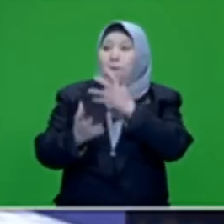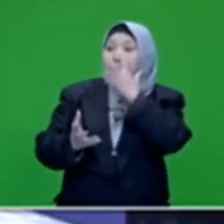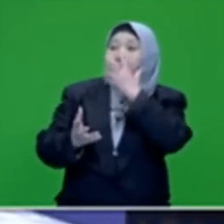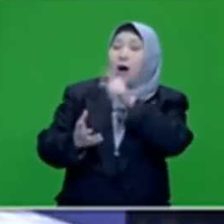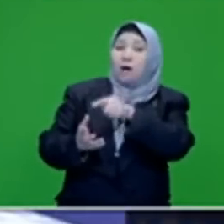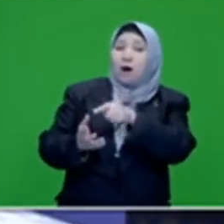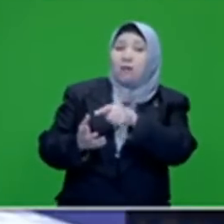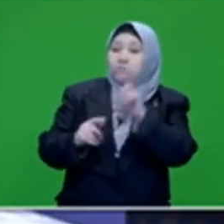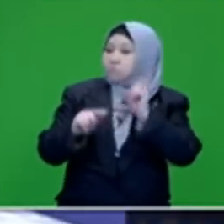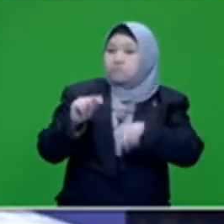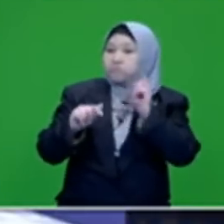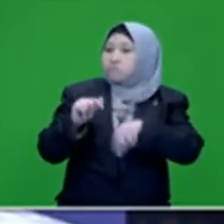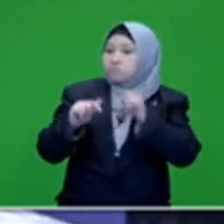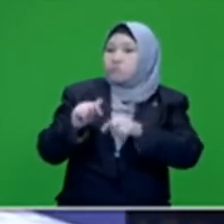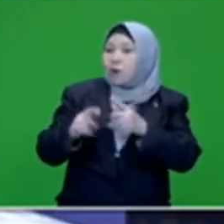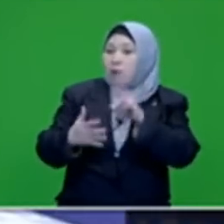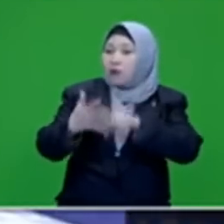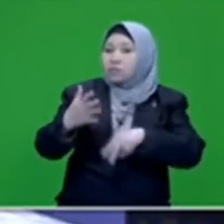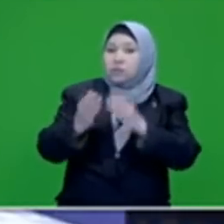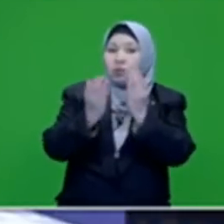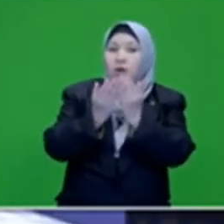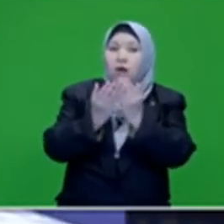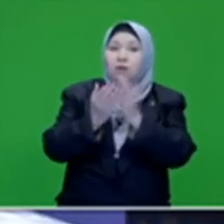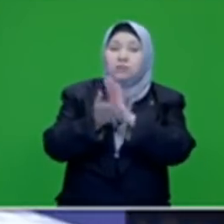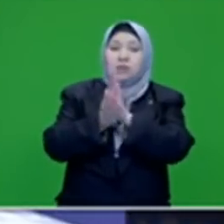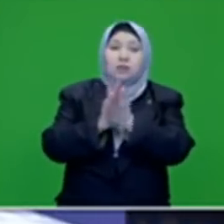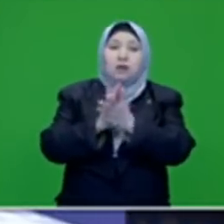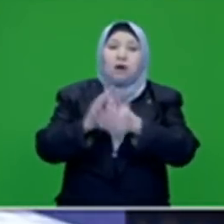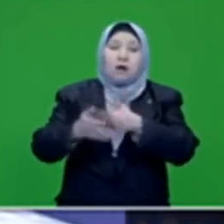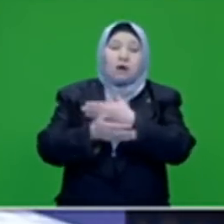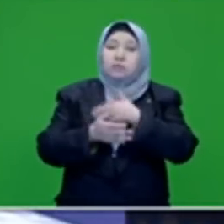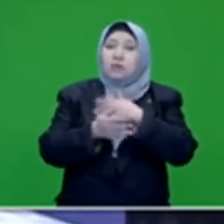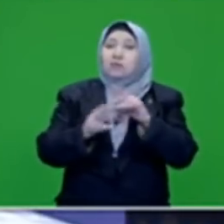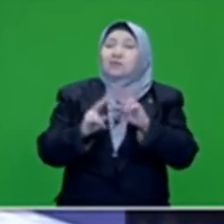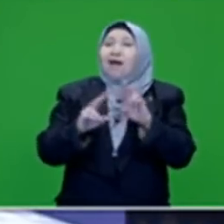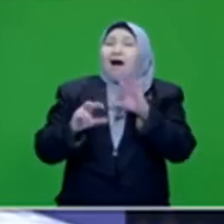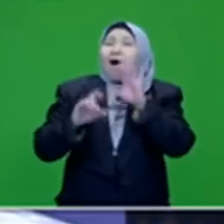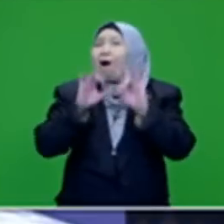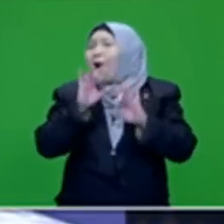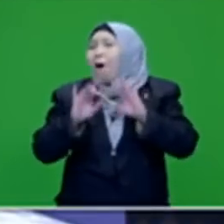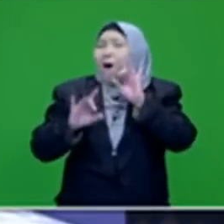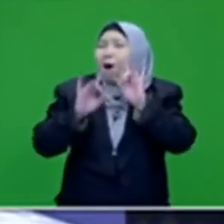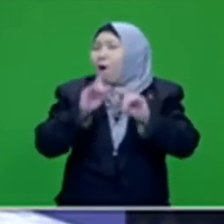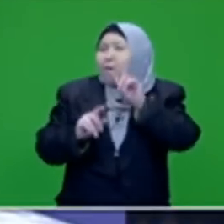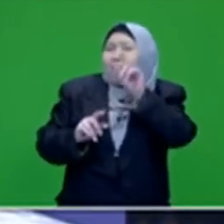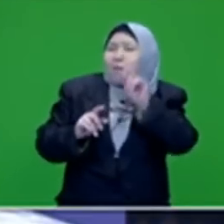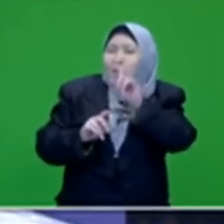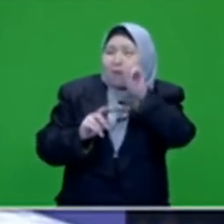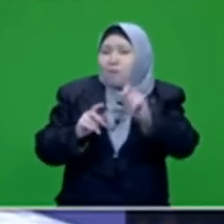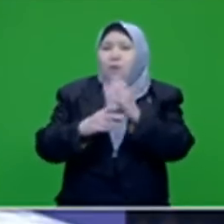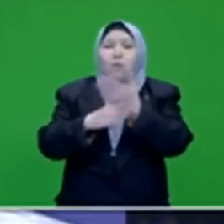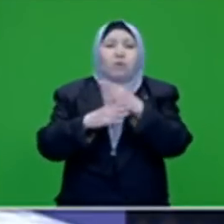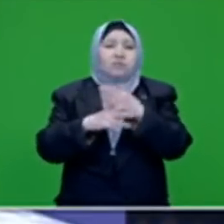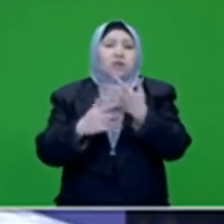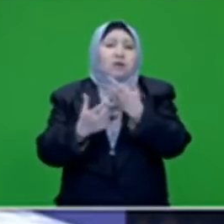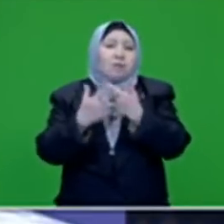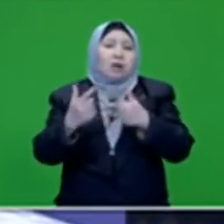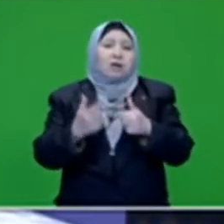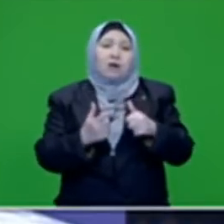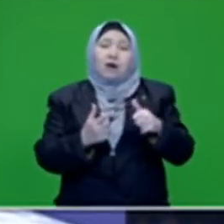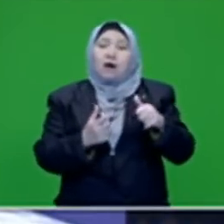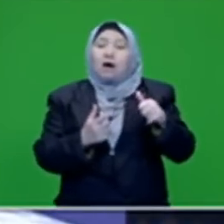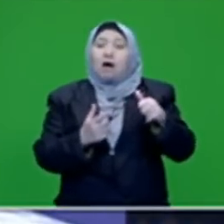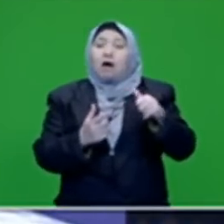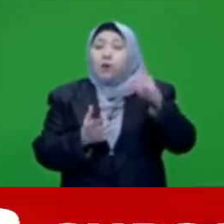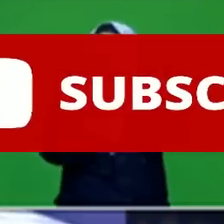doa tak boleh baca. Jadi anak-anak saya sangat-sangat teruja melihat perkongsian daripada Fadil Dr.